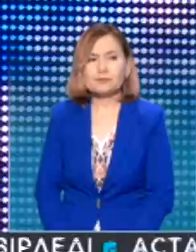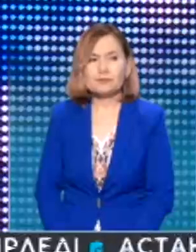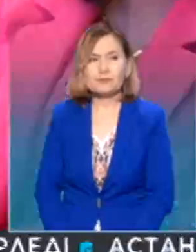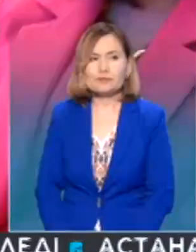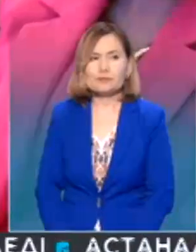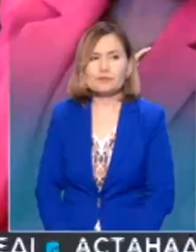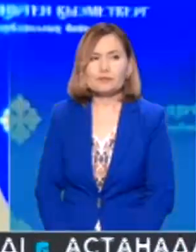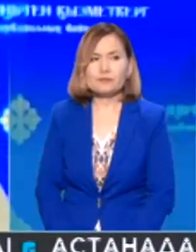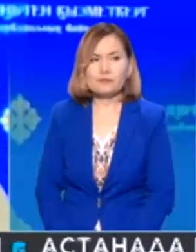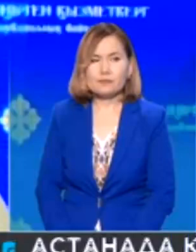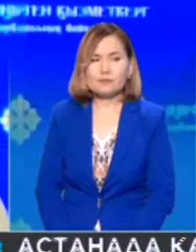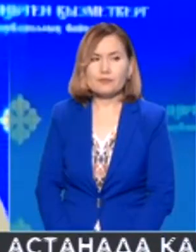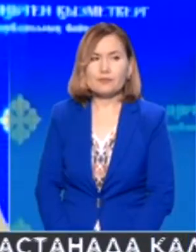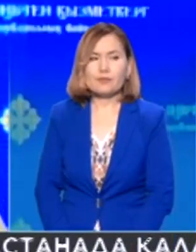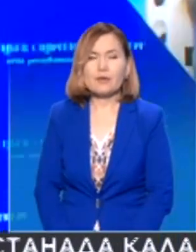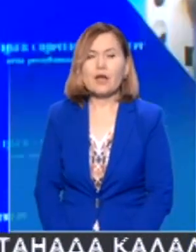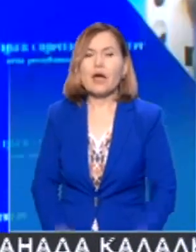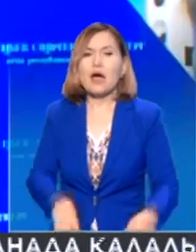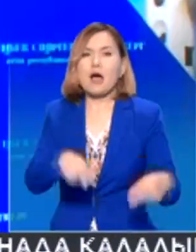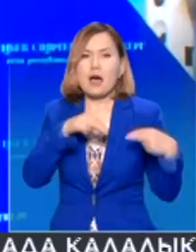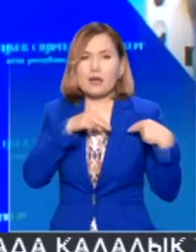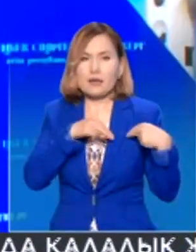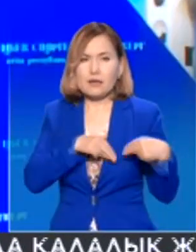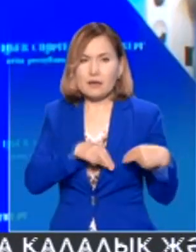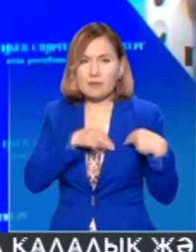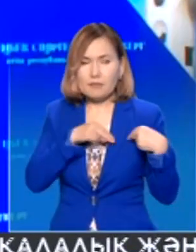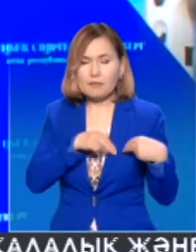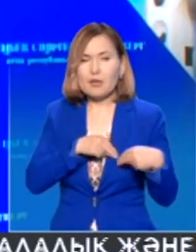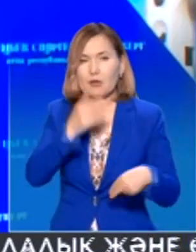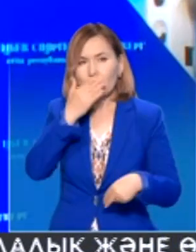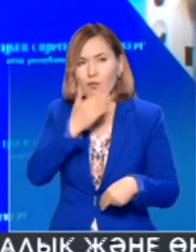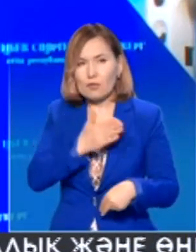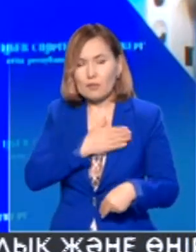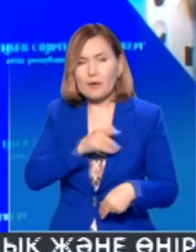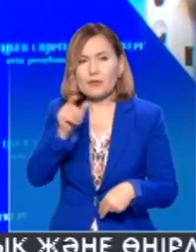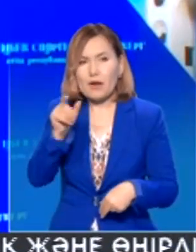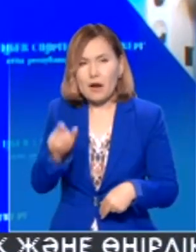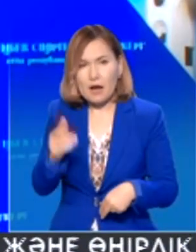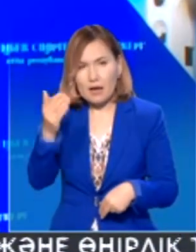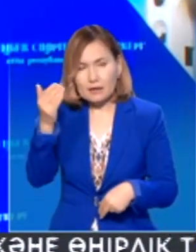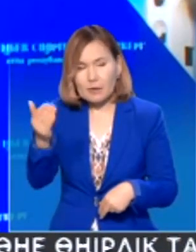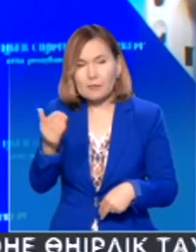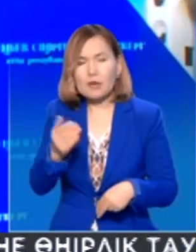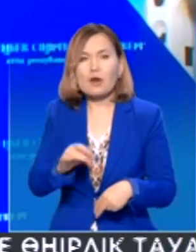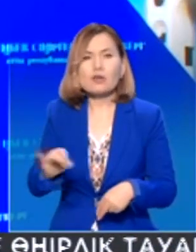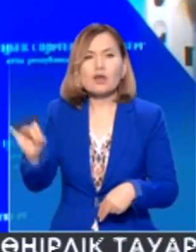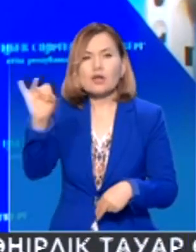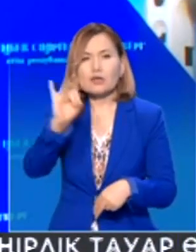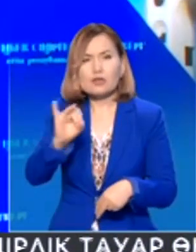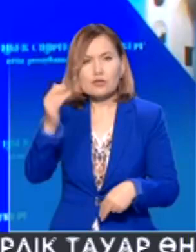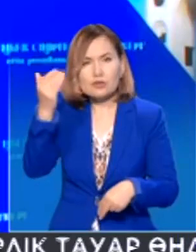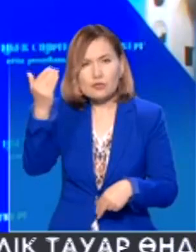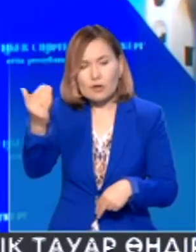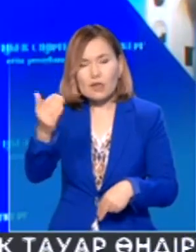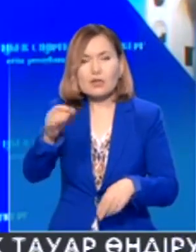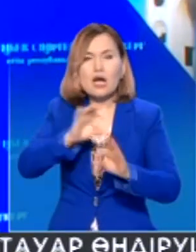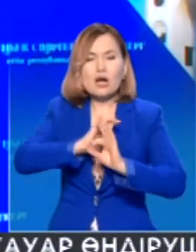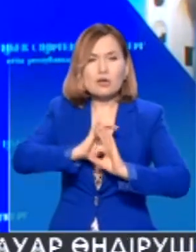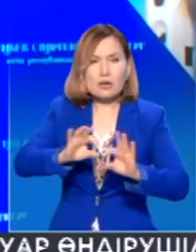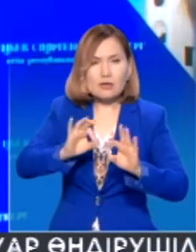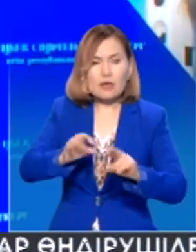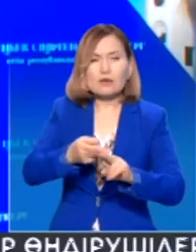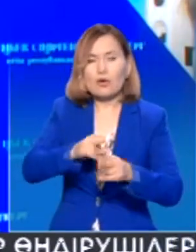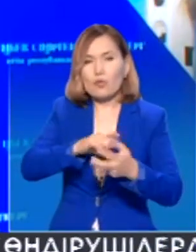Сол осы еңбек адамдарының үлгілі жолын, қиыншылықта осы атқарған қызметін мемлекет қалай ұстап қалу бағытында